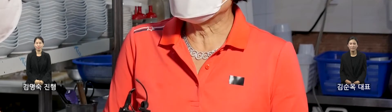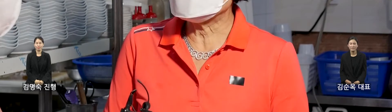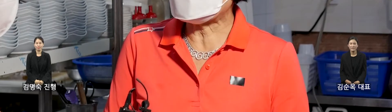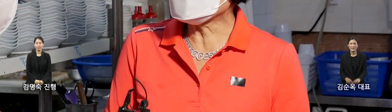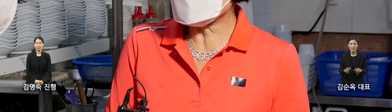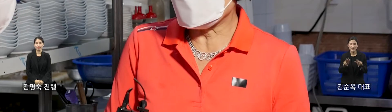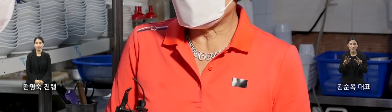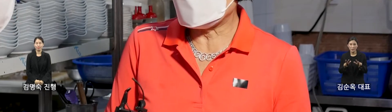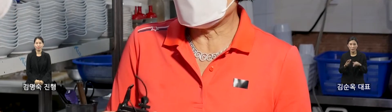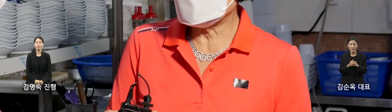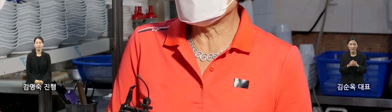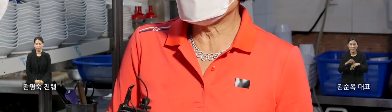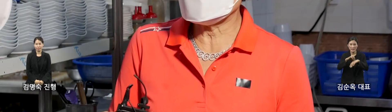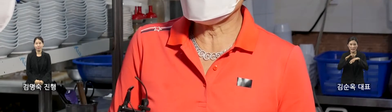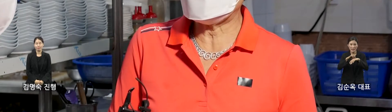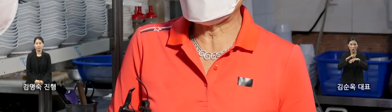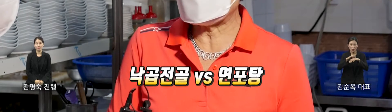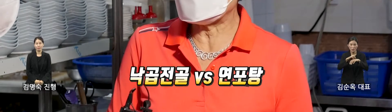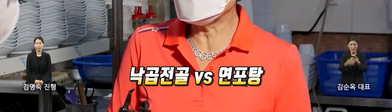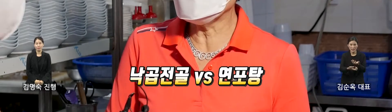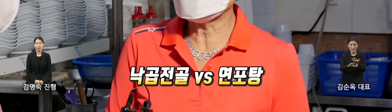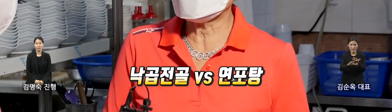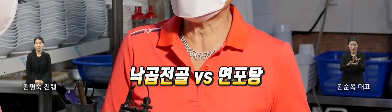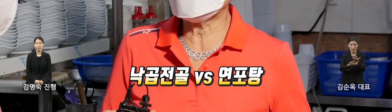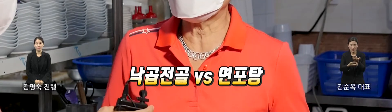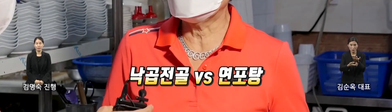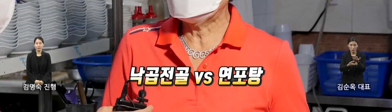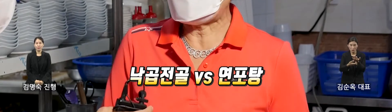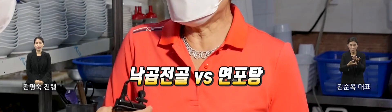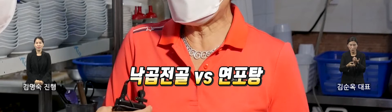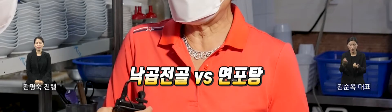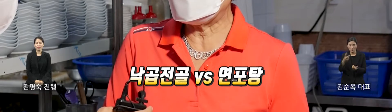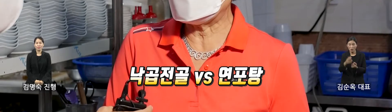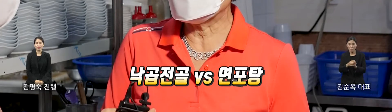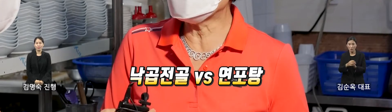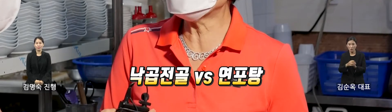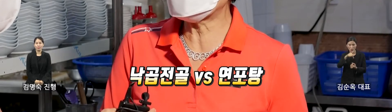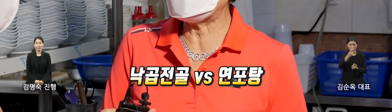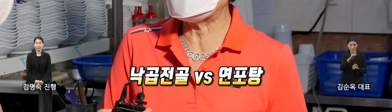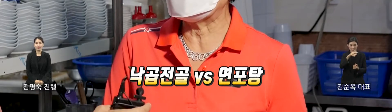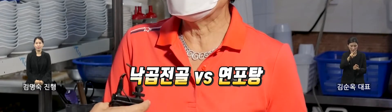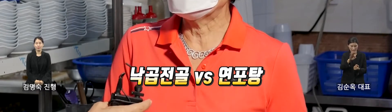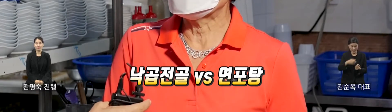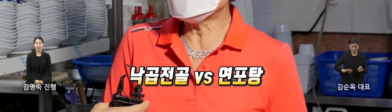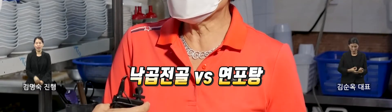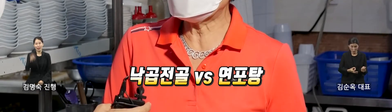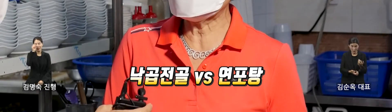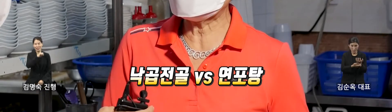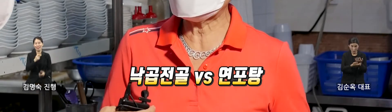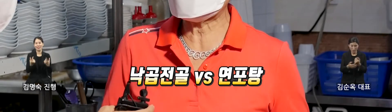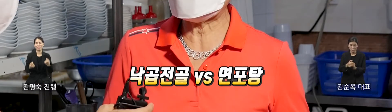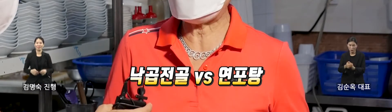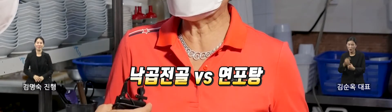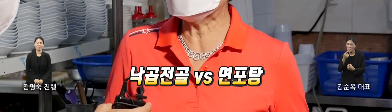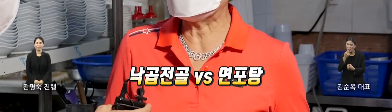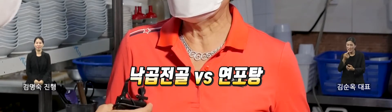저희가 낙곱전골이 이제 많이 나가고 또 담백하게 연포탕. 연포탕은